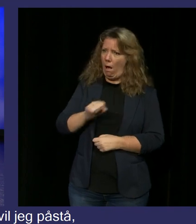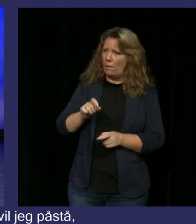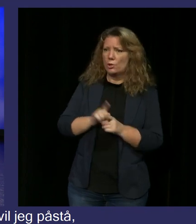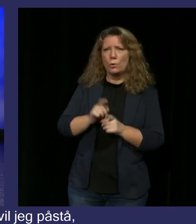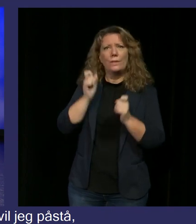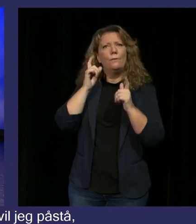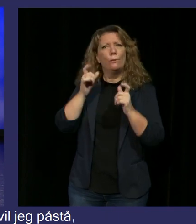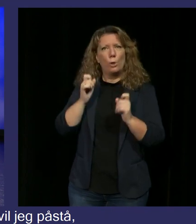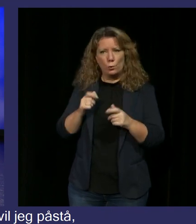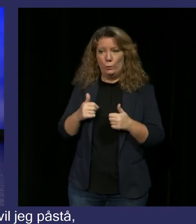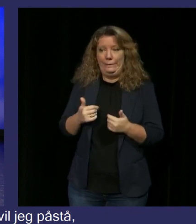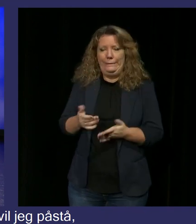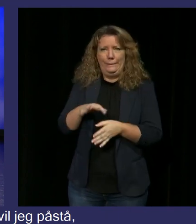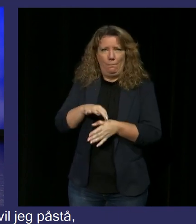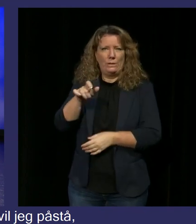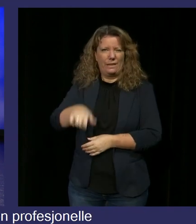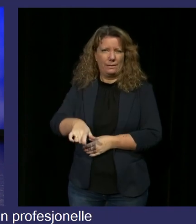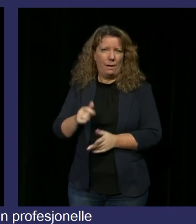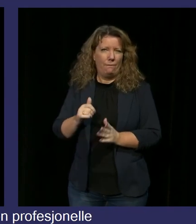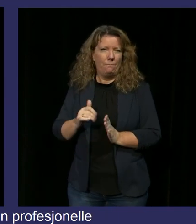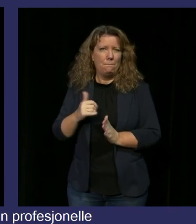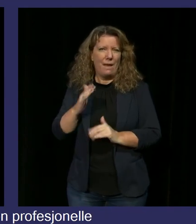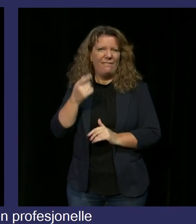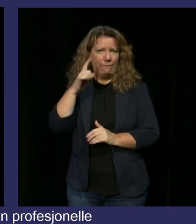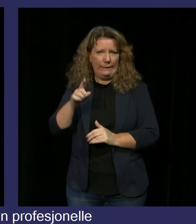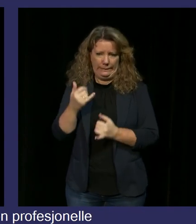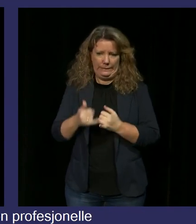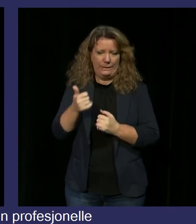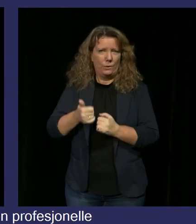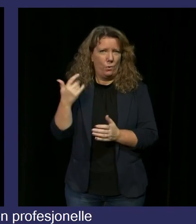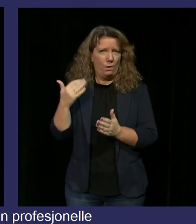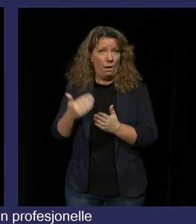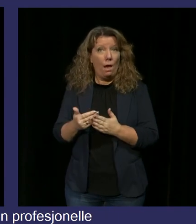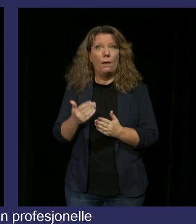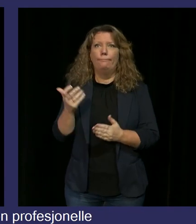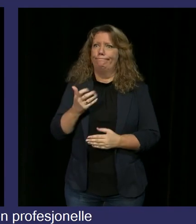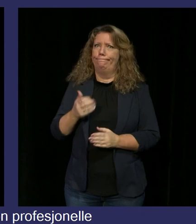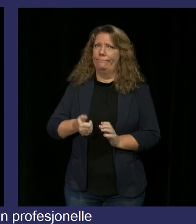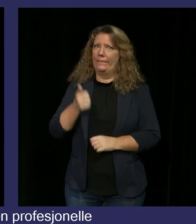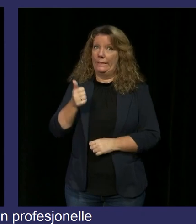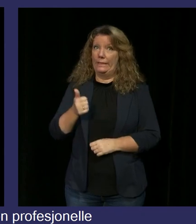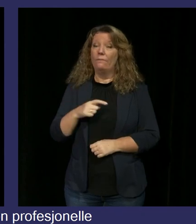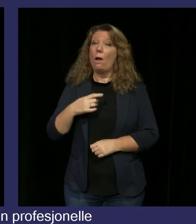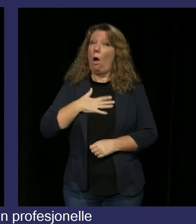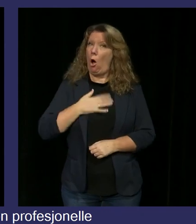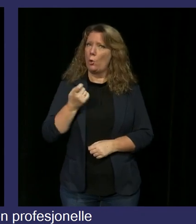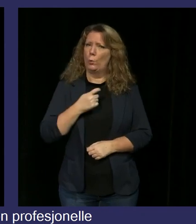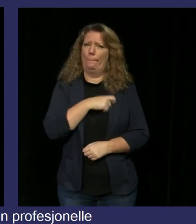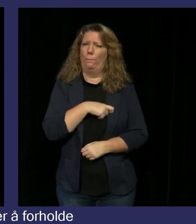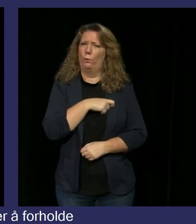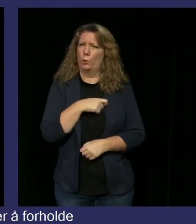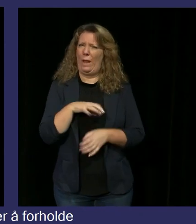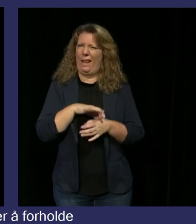veldig mye flinkere til, vi har påstått de siste årene, men det veldig viktig, fordi vi har noen profesjonelle pasienter som kjenner systemet